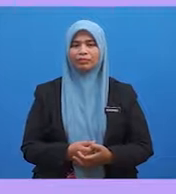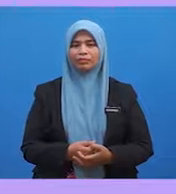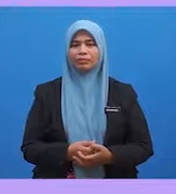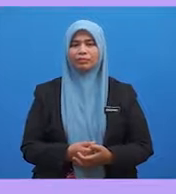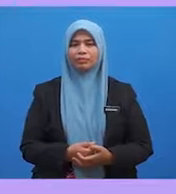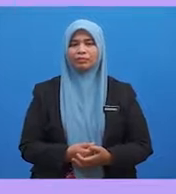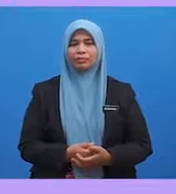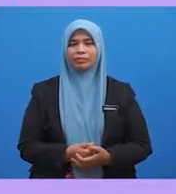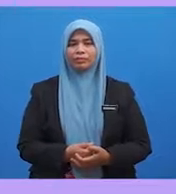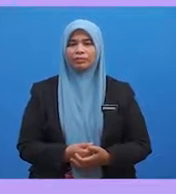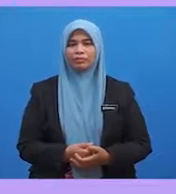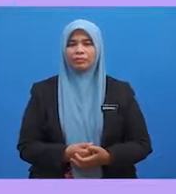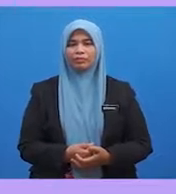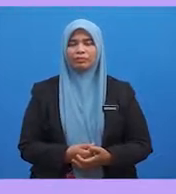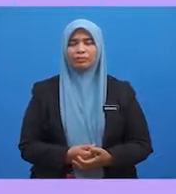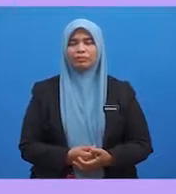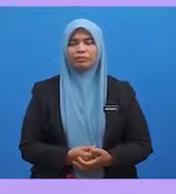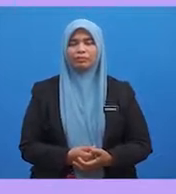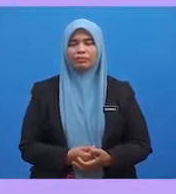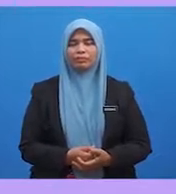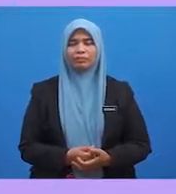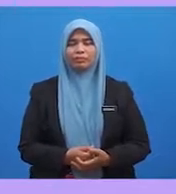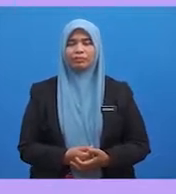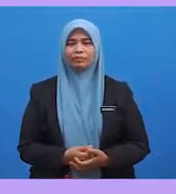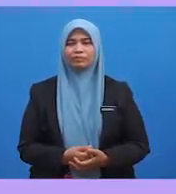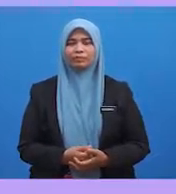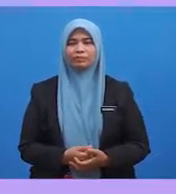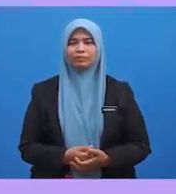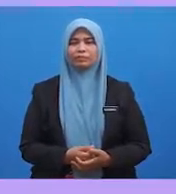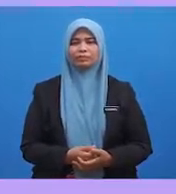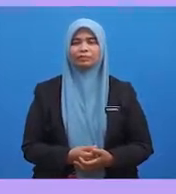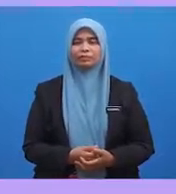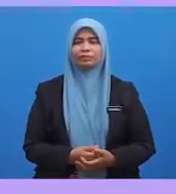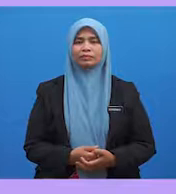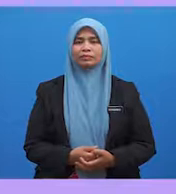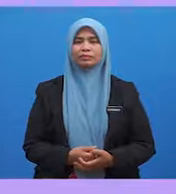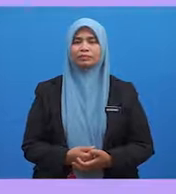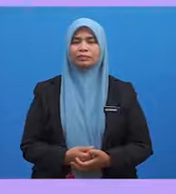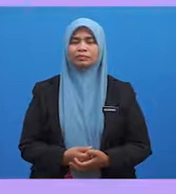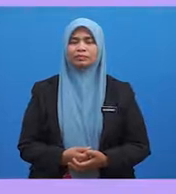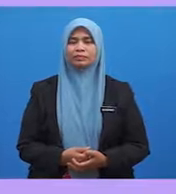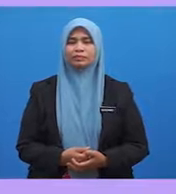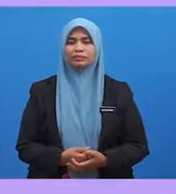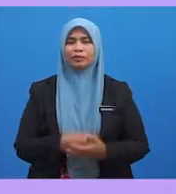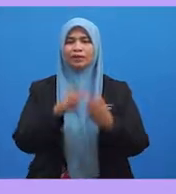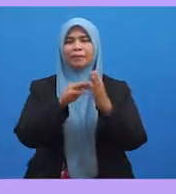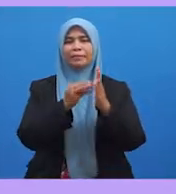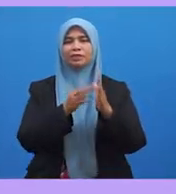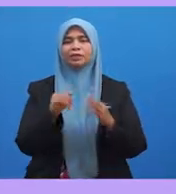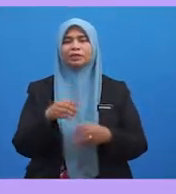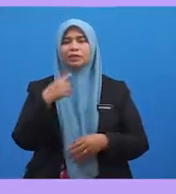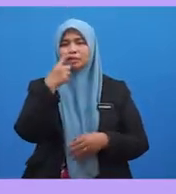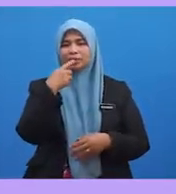a'tahu Allah azza wa jalla ma sa'ala mu'ajjalan aw mu'akhkharan." Riwayat